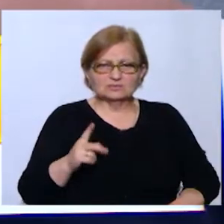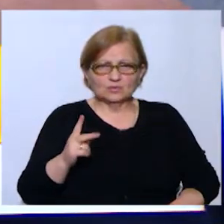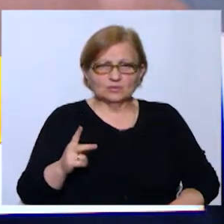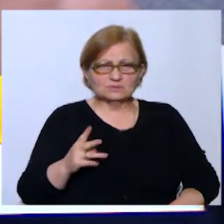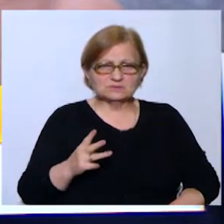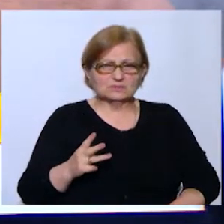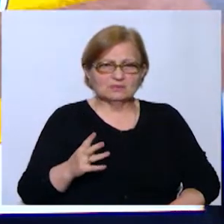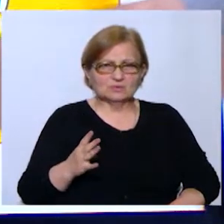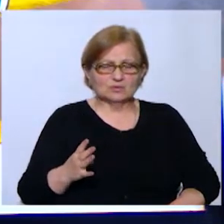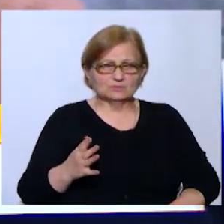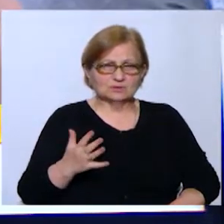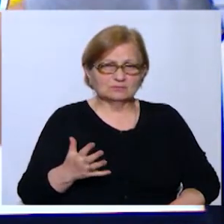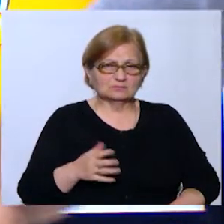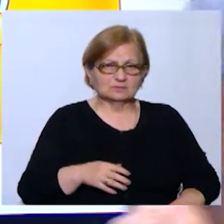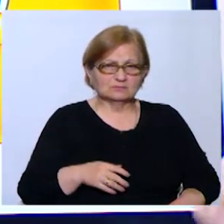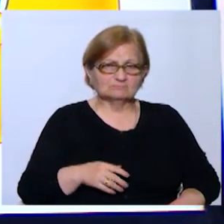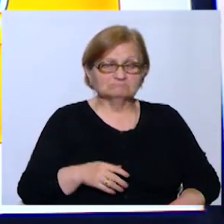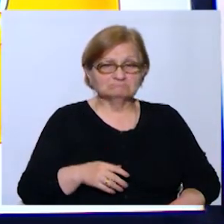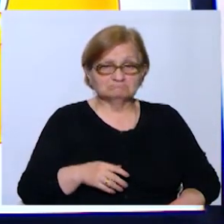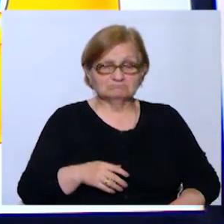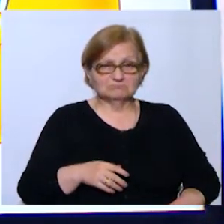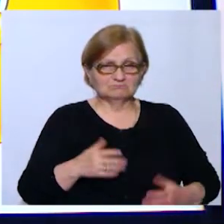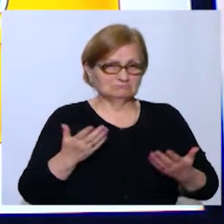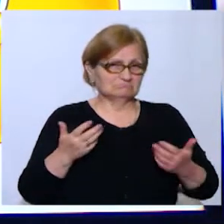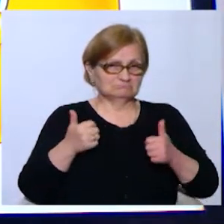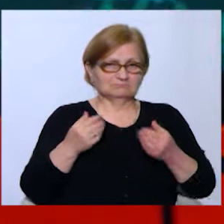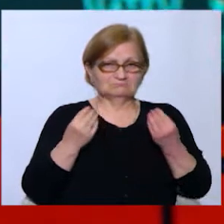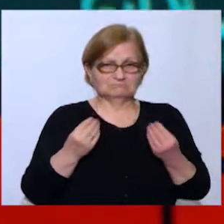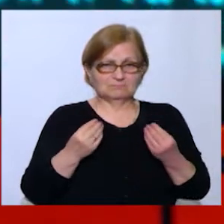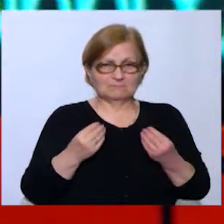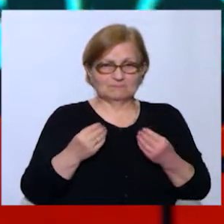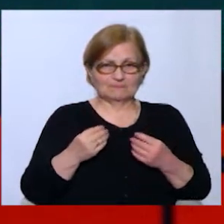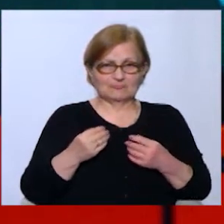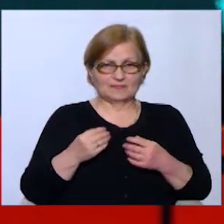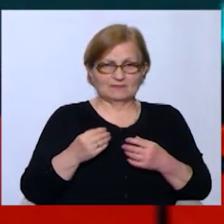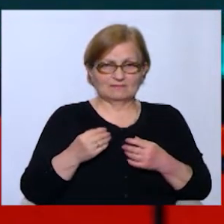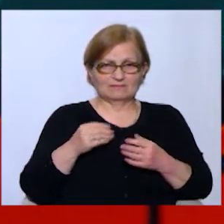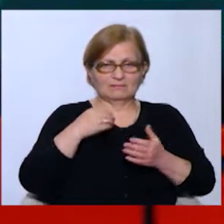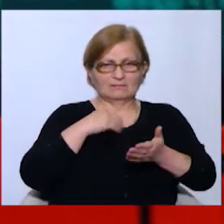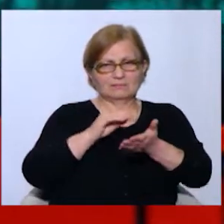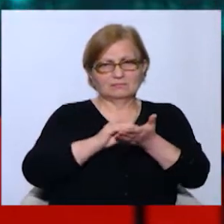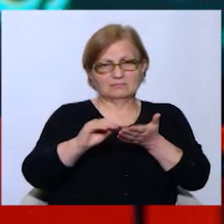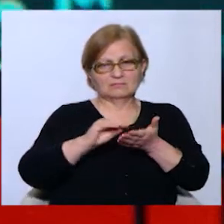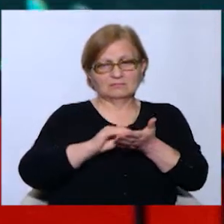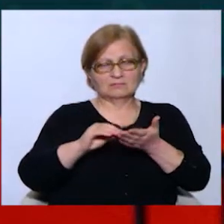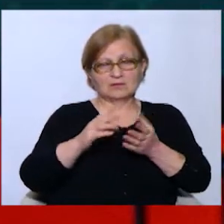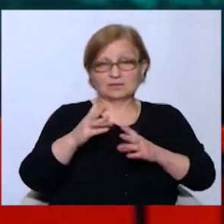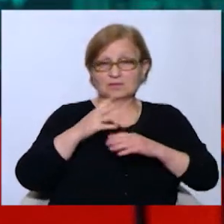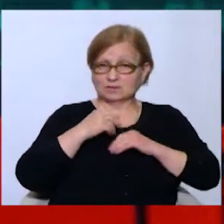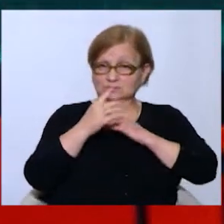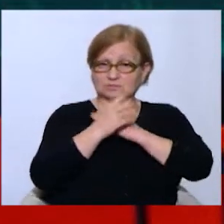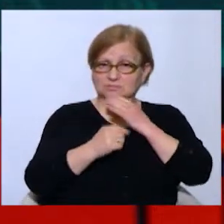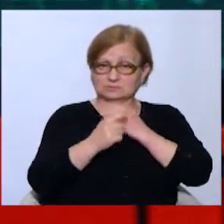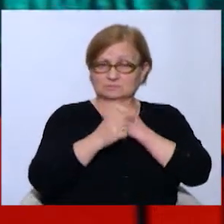1 2 3 4 5. შვენიერია. მოდი ახლა ამას მე ჩავწერ და თქვენც ჩემთან ერთად